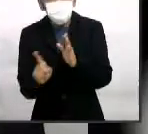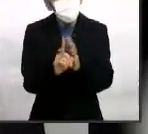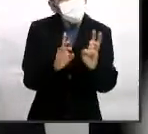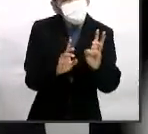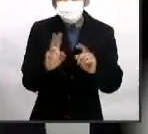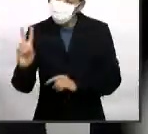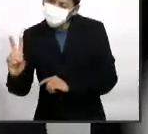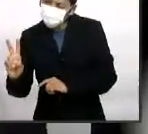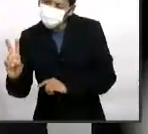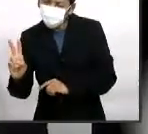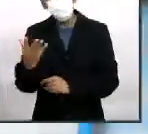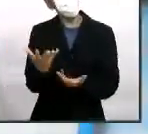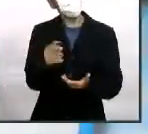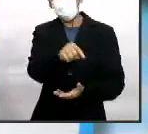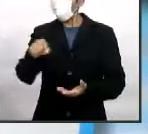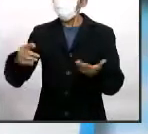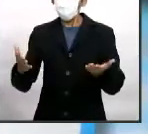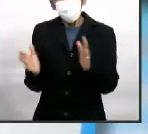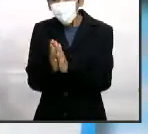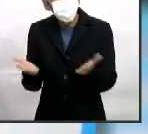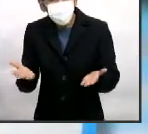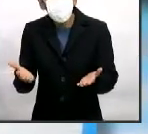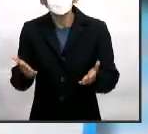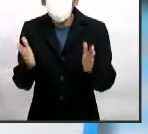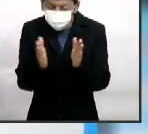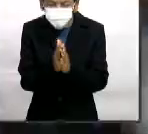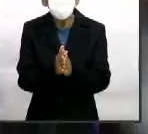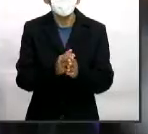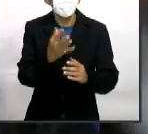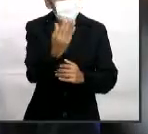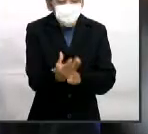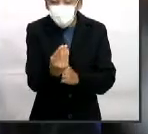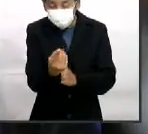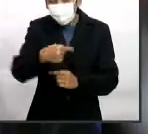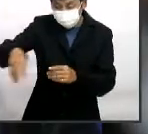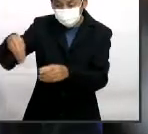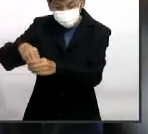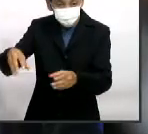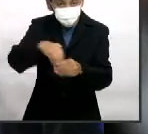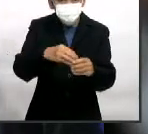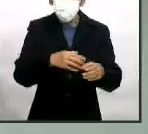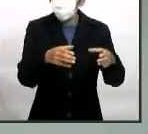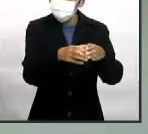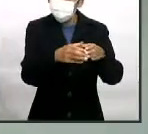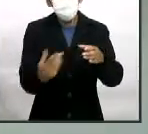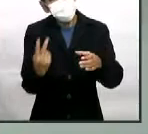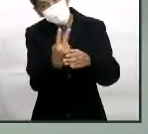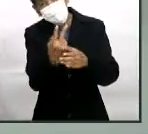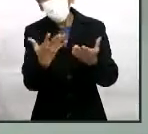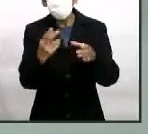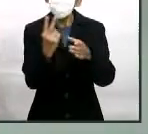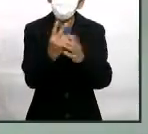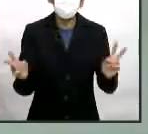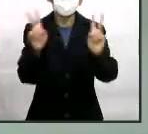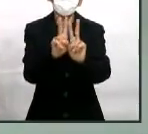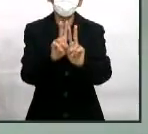ขามีแค่2คนแล้วที่เหลือล่ะเขาจะไปหามาจากไหนก็เอามาจากเศษที่บางคนเข้ามาเนี่ยอาจจะมีทีมนึงก็มี2คนเหมือนกัน2คนกับ